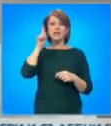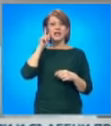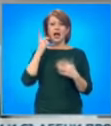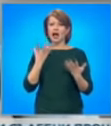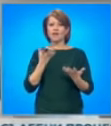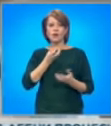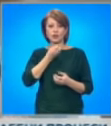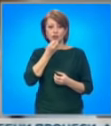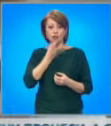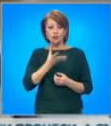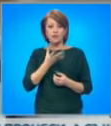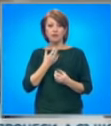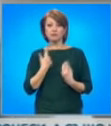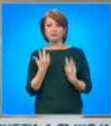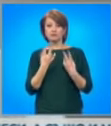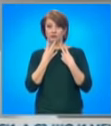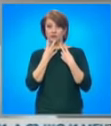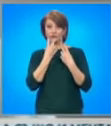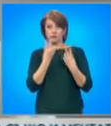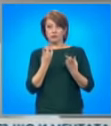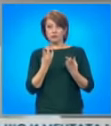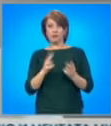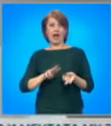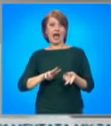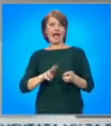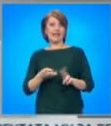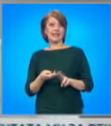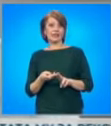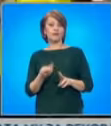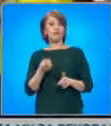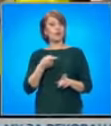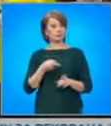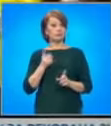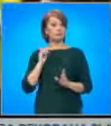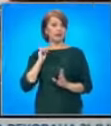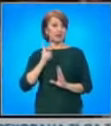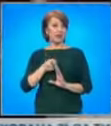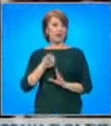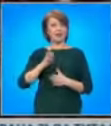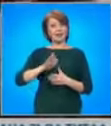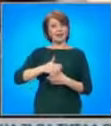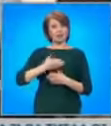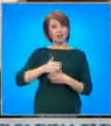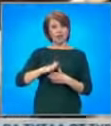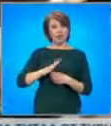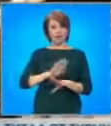случва и изведнъж виждаш нещо различно. Твой дълг е да споделиш веднага.